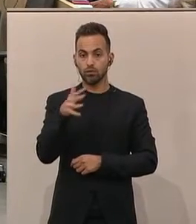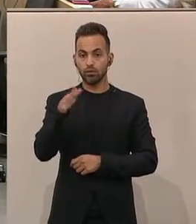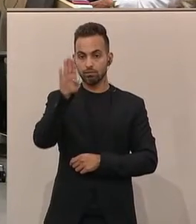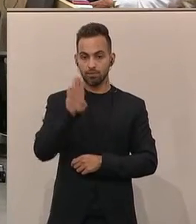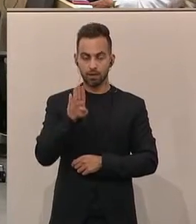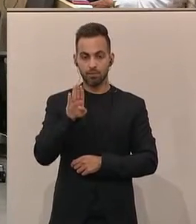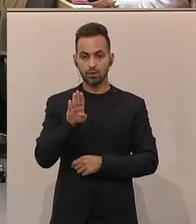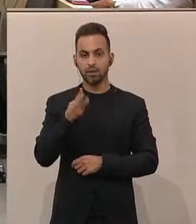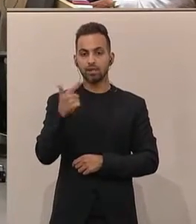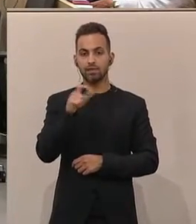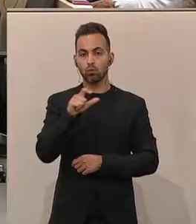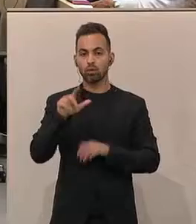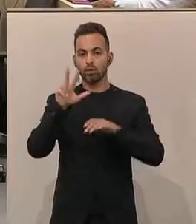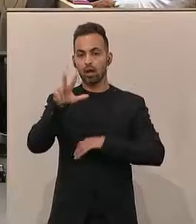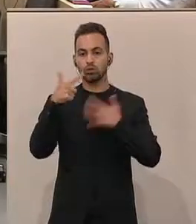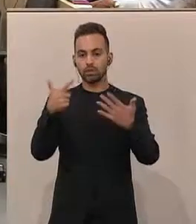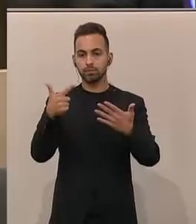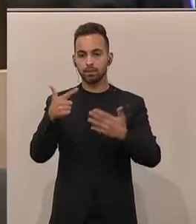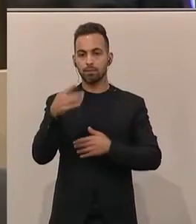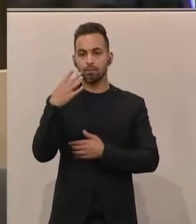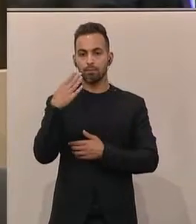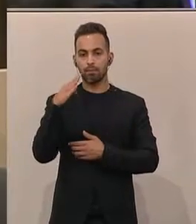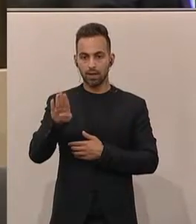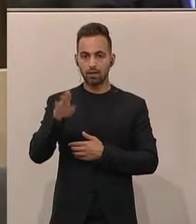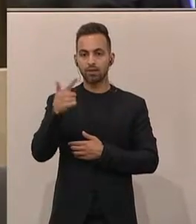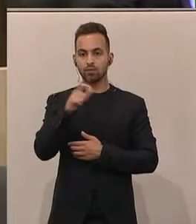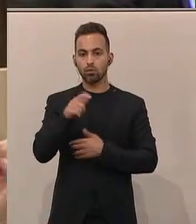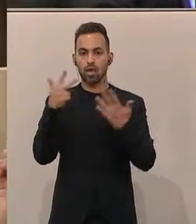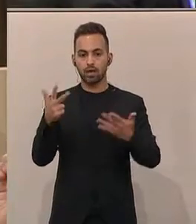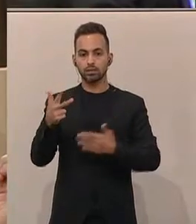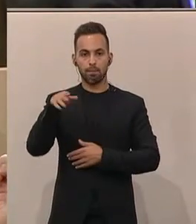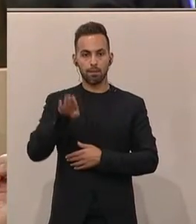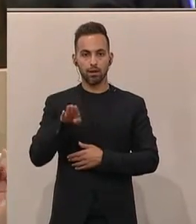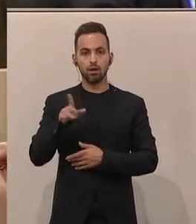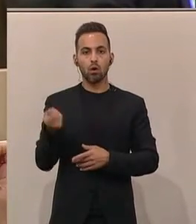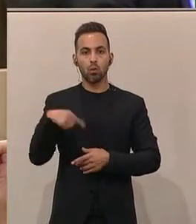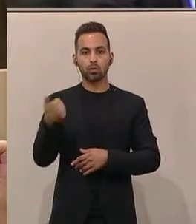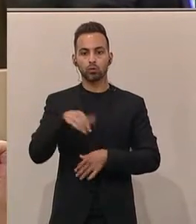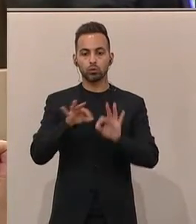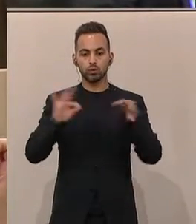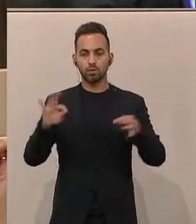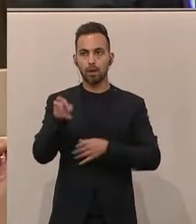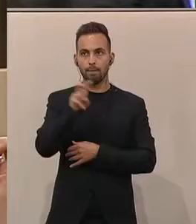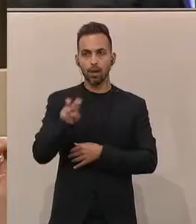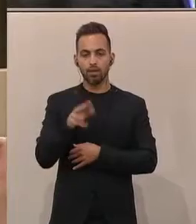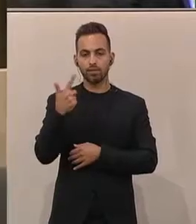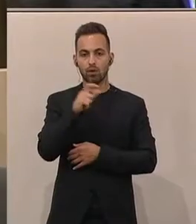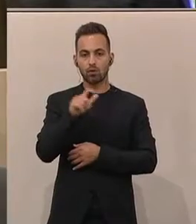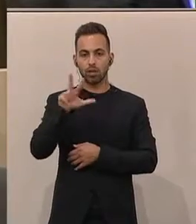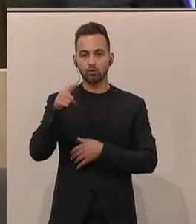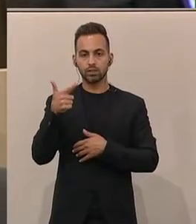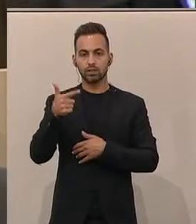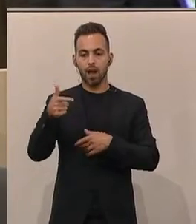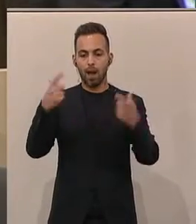255b, 273b und 280b wird jeweils folgender Satz angefügt. Paragraf 223 Absatz